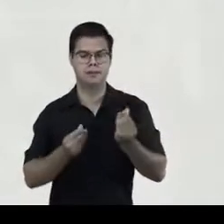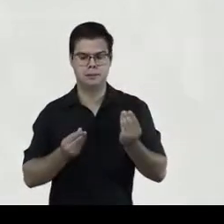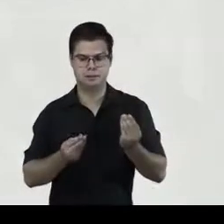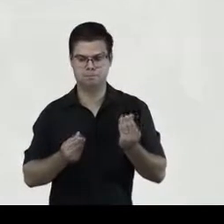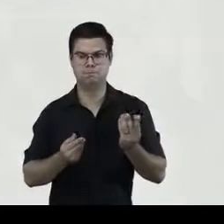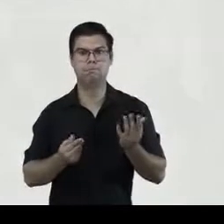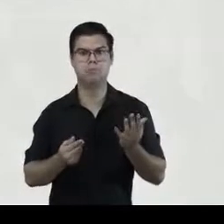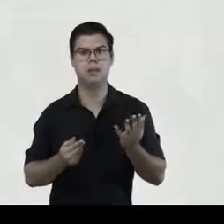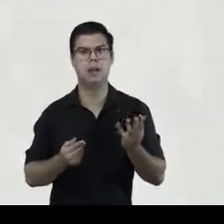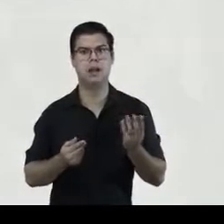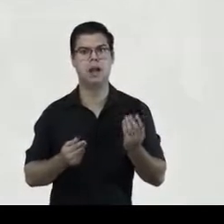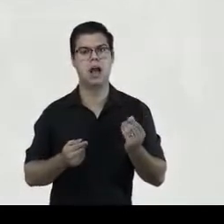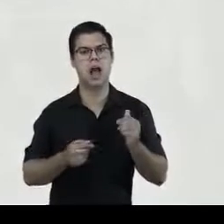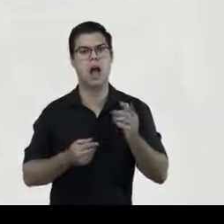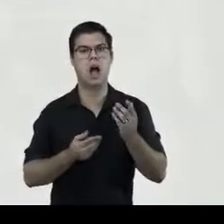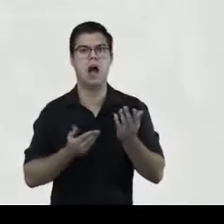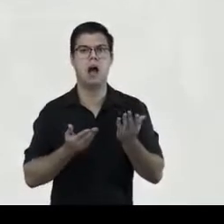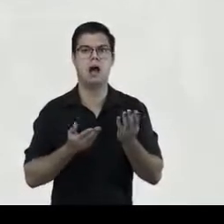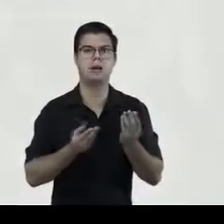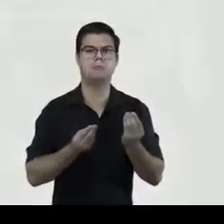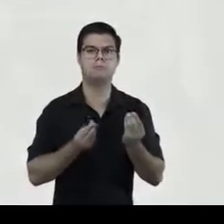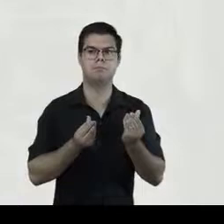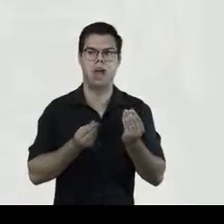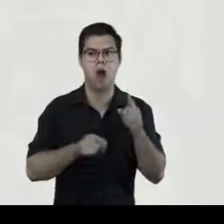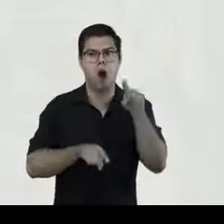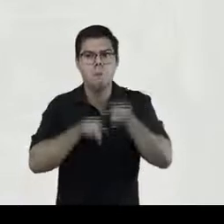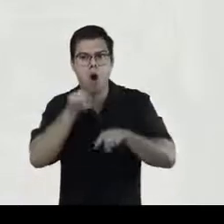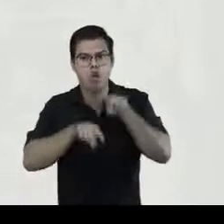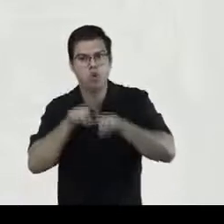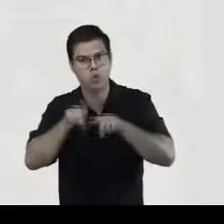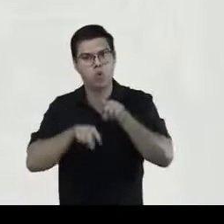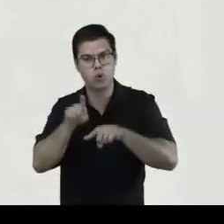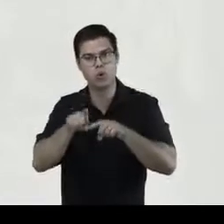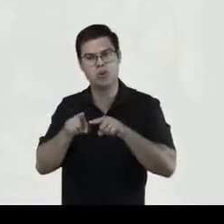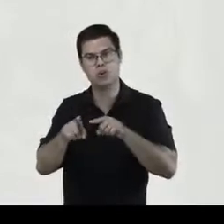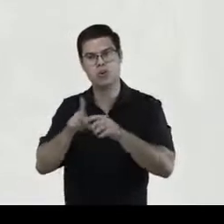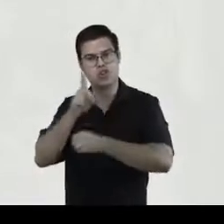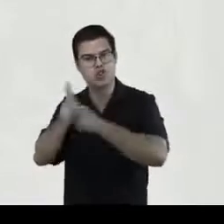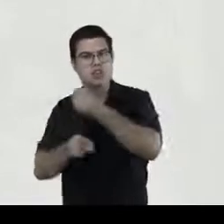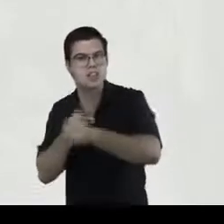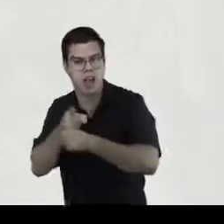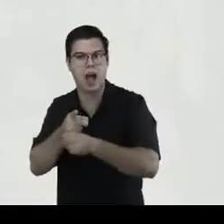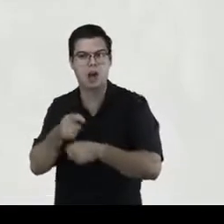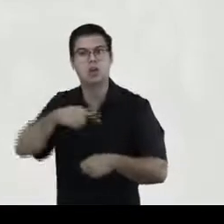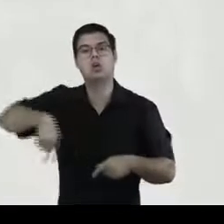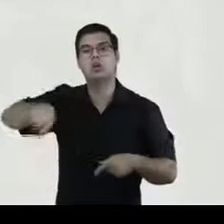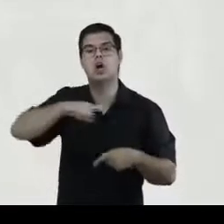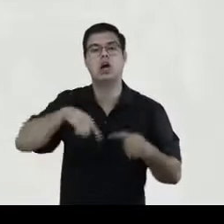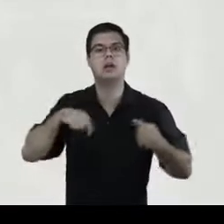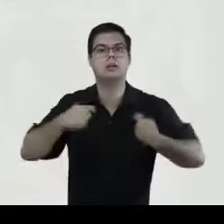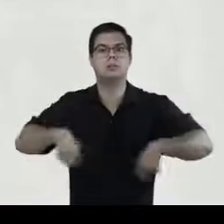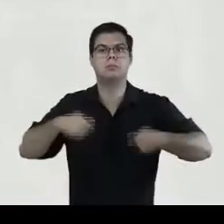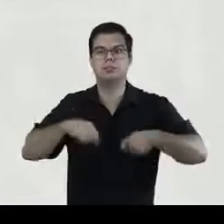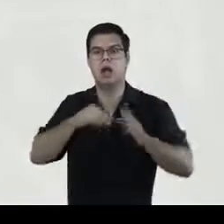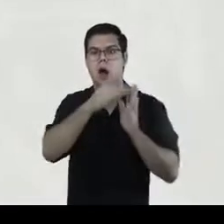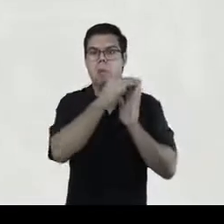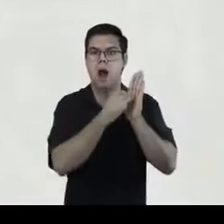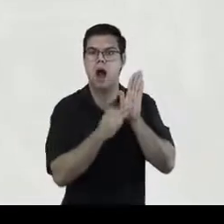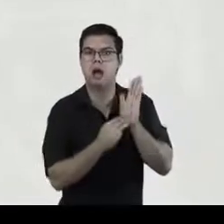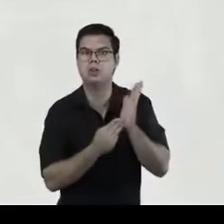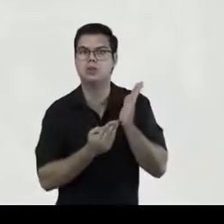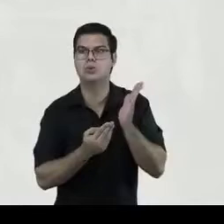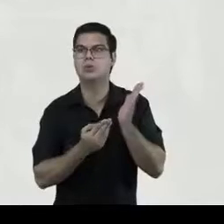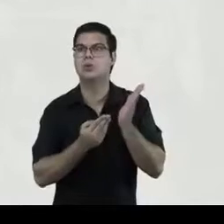erstrebenswert ist es auch, eine Methode zu haben, die mit diesen Digitalisaten arbeiten kann und nicht zwingend immer das Original braucht.